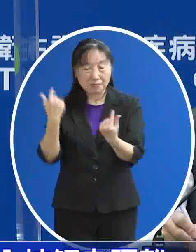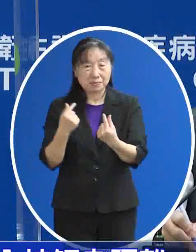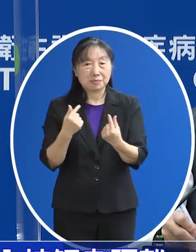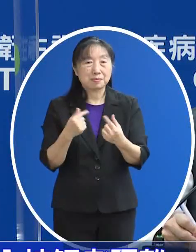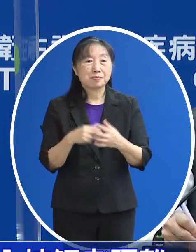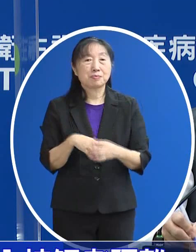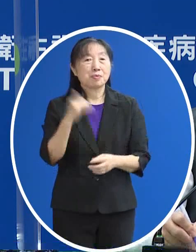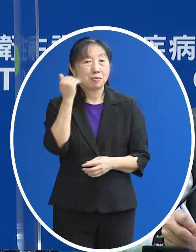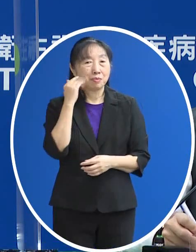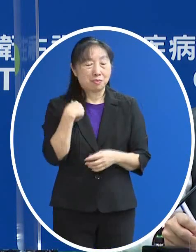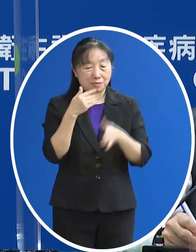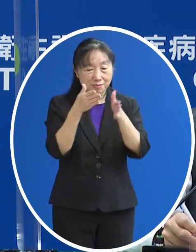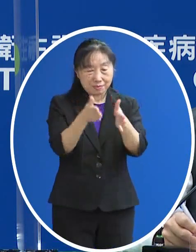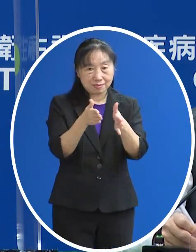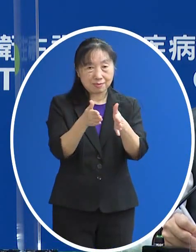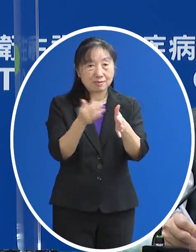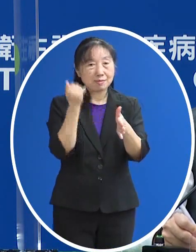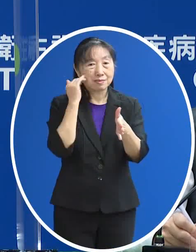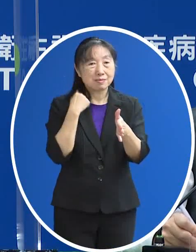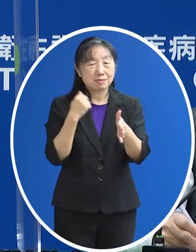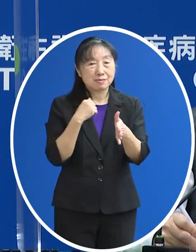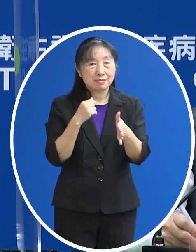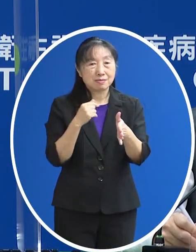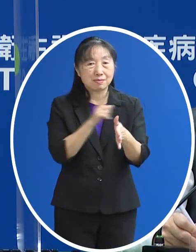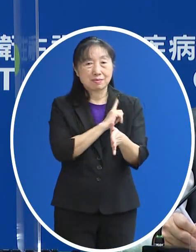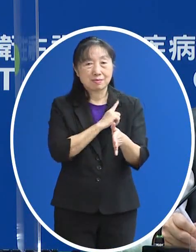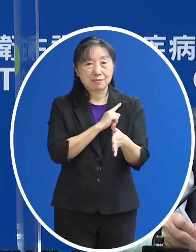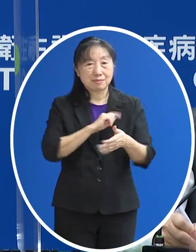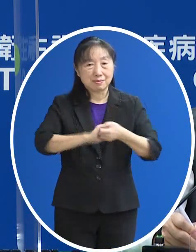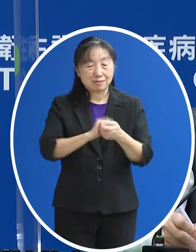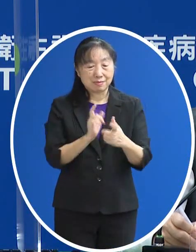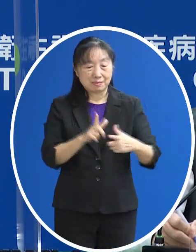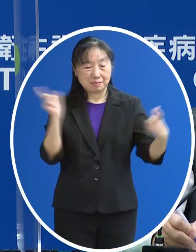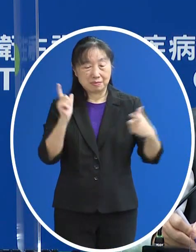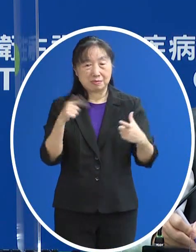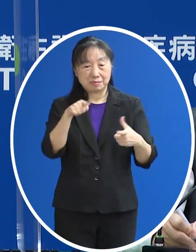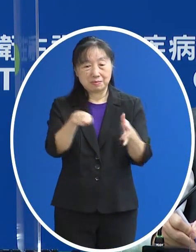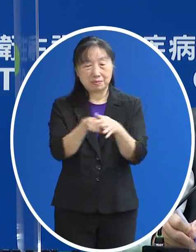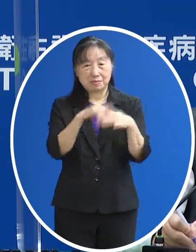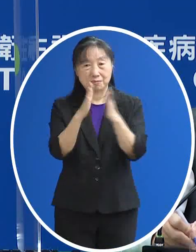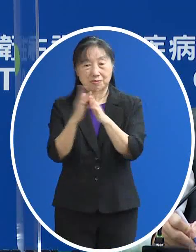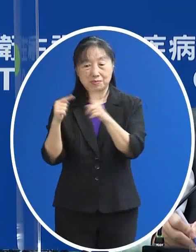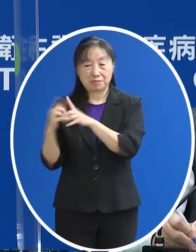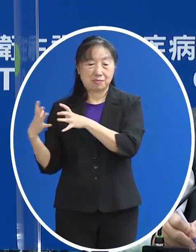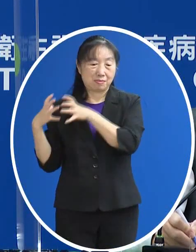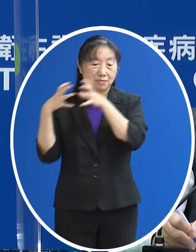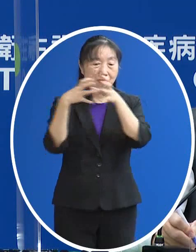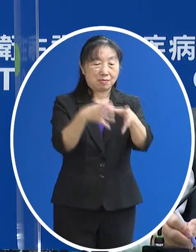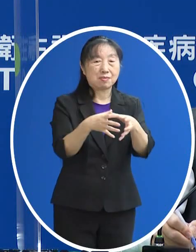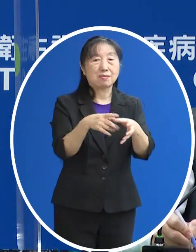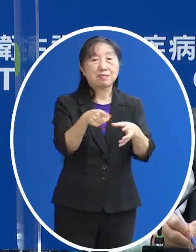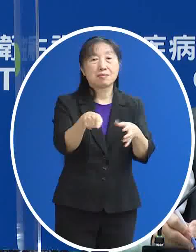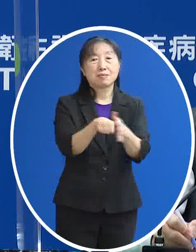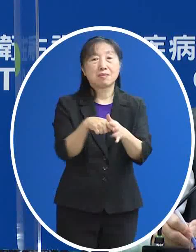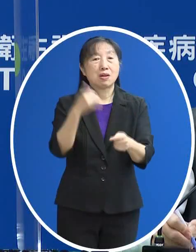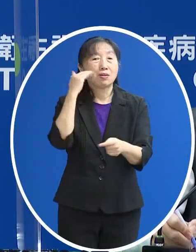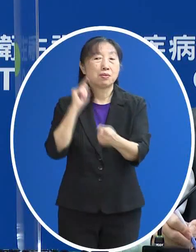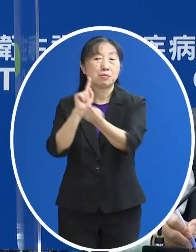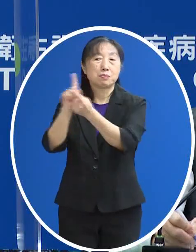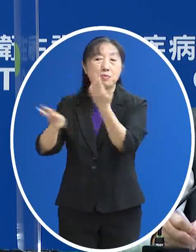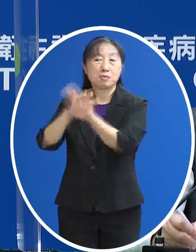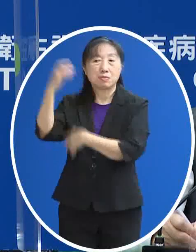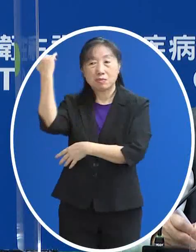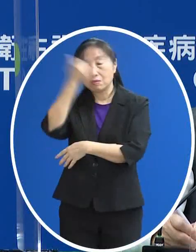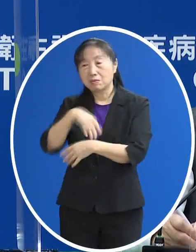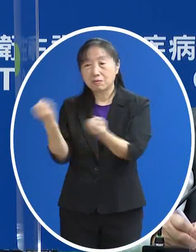数？ 说如果我们太放得过于大，其实你会把人力放在那个地方，而没有办法有新兴的案例的时